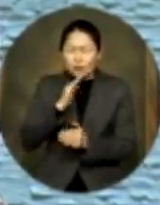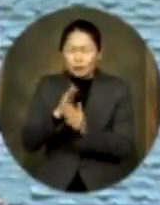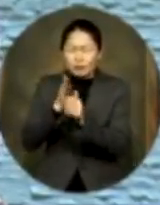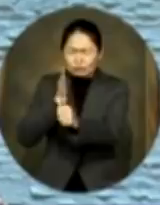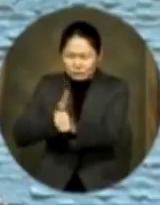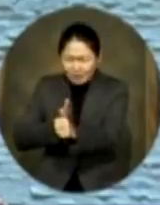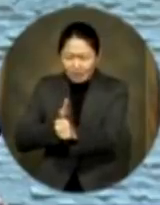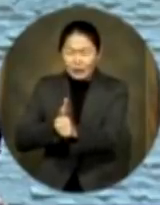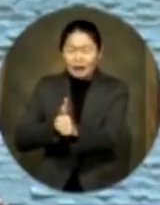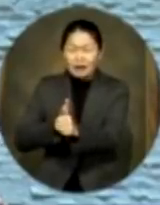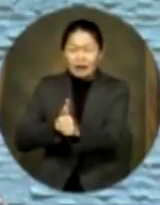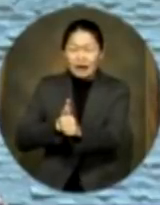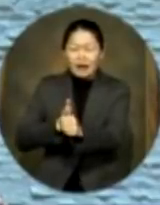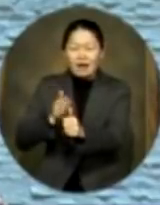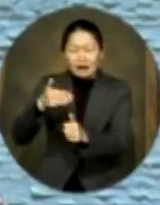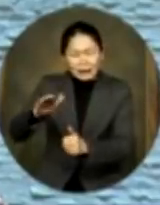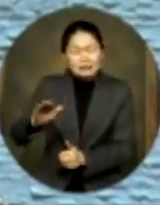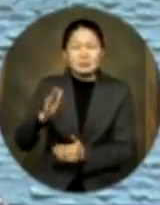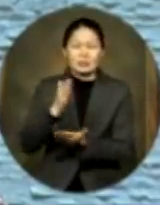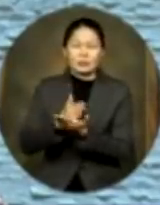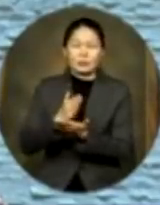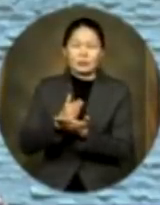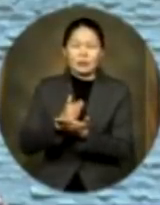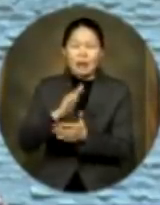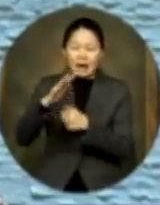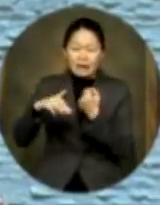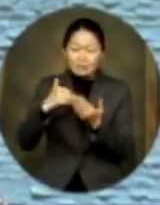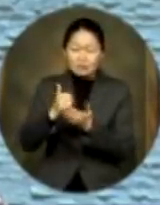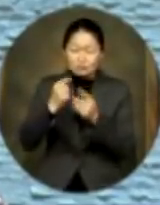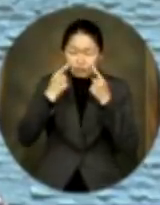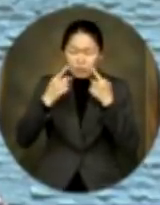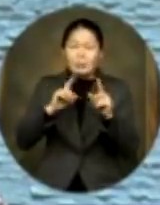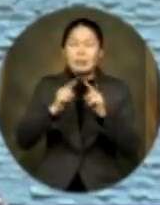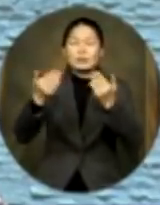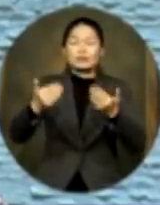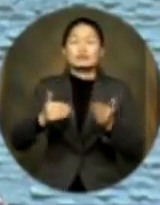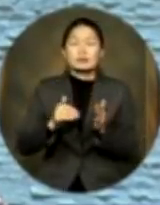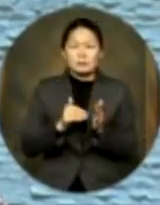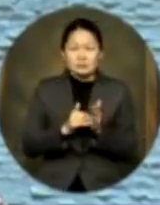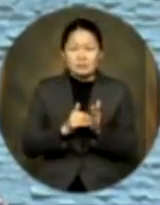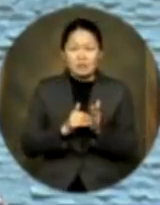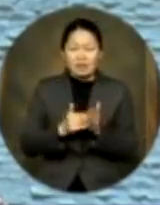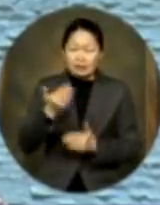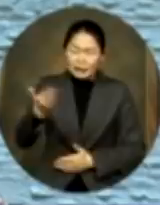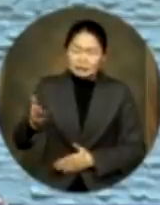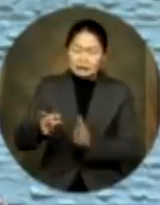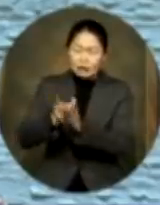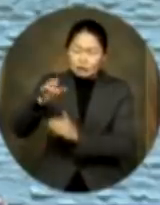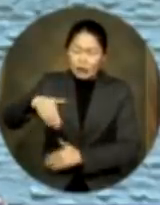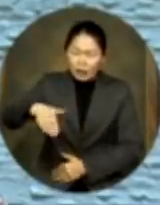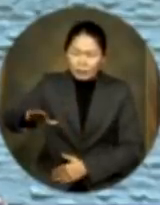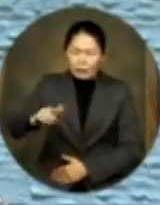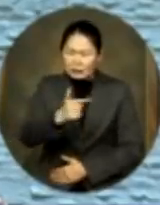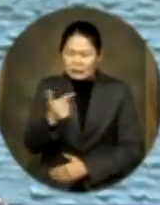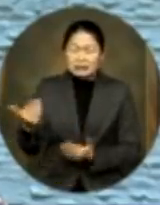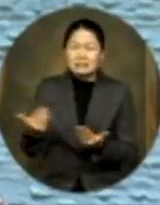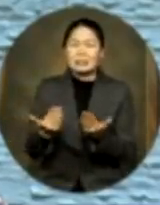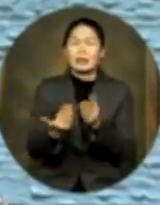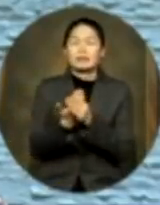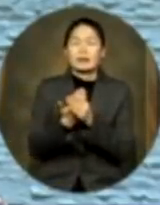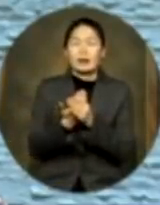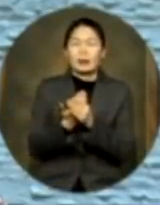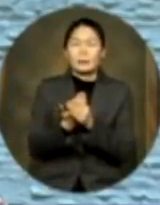드렸는데 이건 아닙니다 하나님께서 분명히 말씀해 주고 계십니다 당신은 예루살렘 가면 큰일납니다